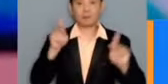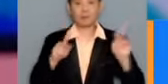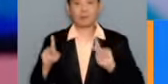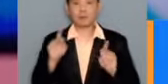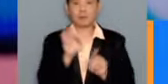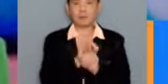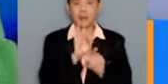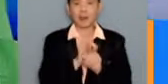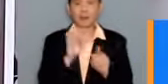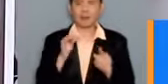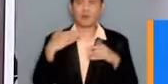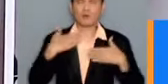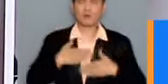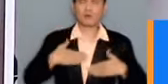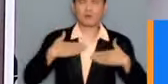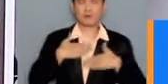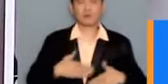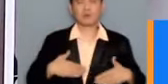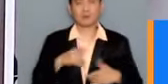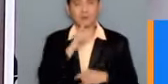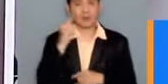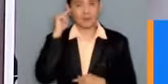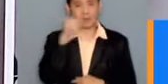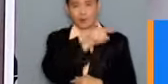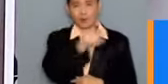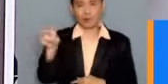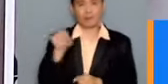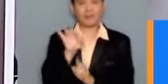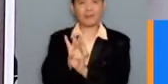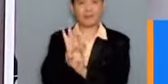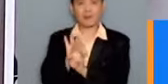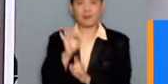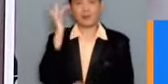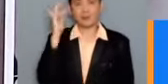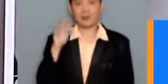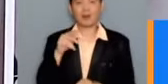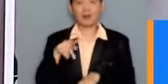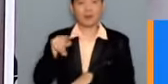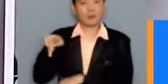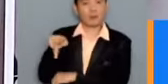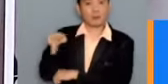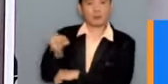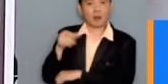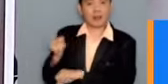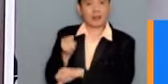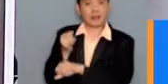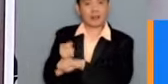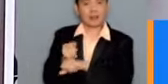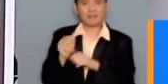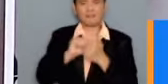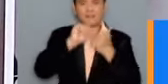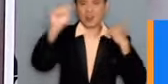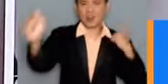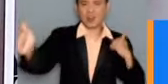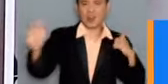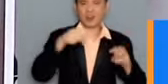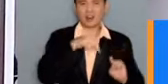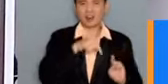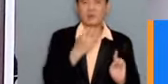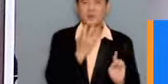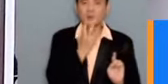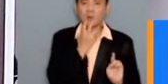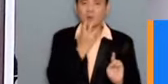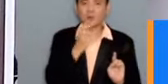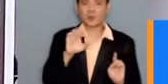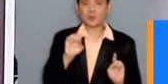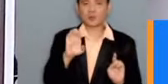one is for you guys. Kasi malayo yung Purple Island from Seoul sa mainland. Kita mo naman yung excitement mo sa pagkwento. Tuloy-tuloy,